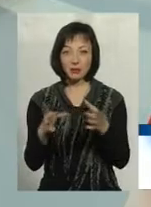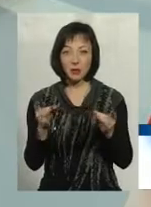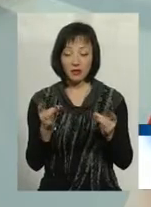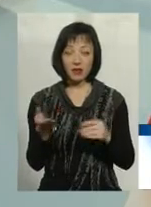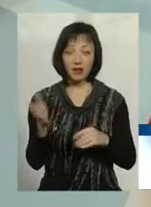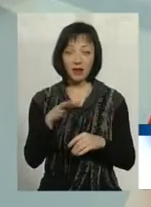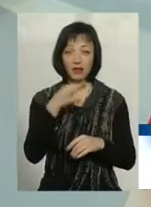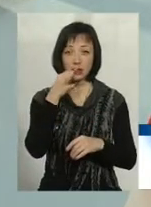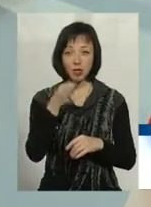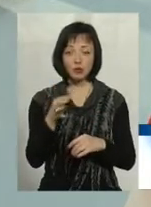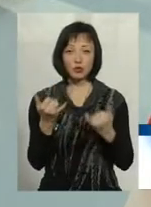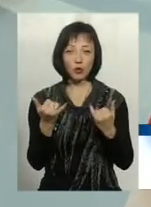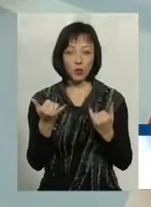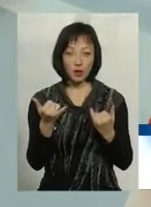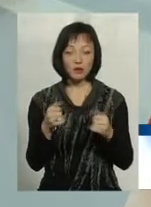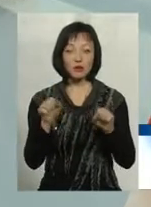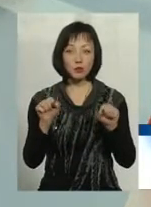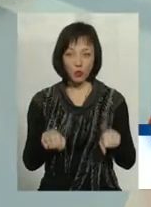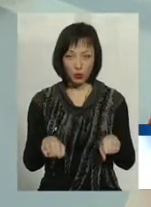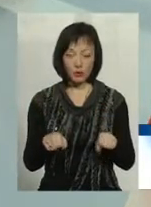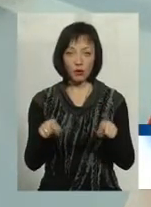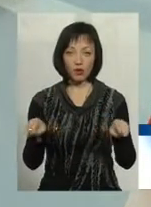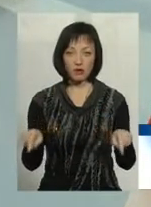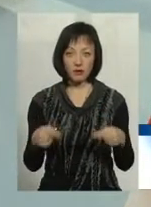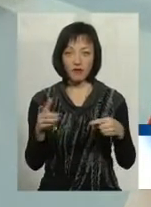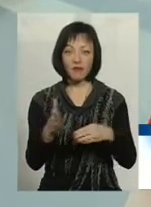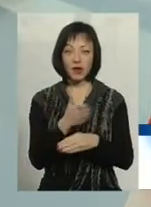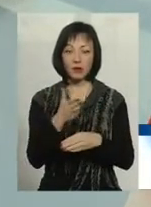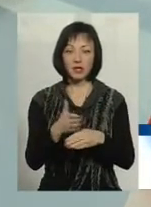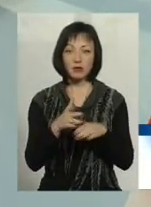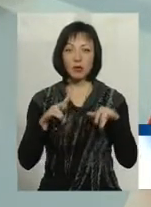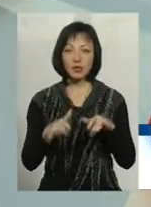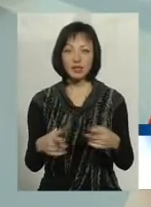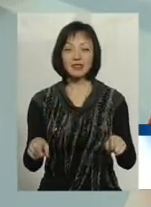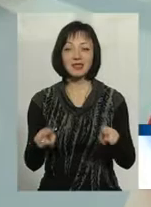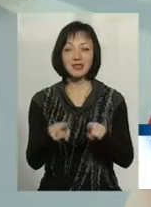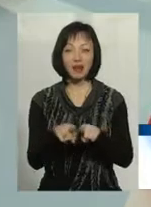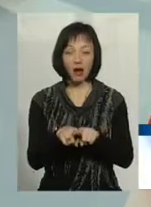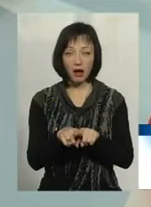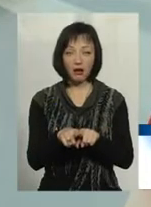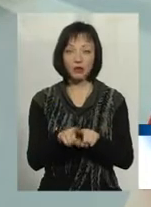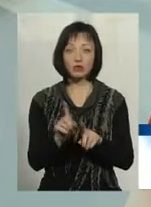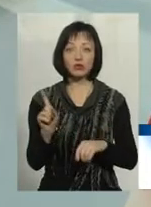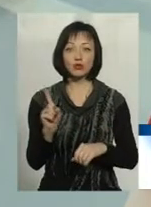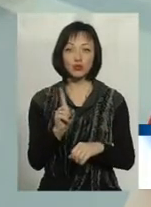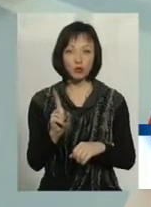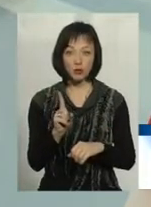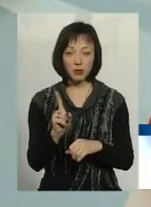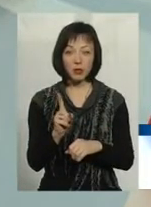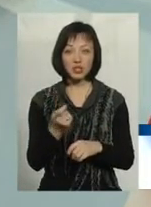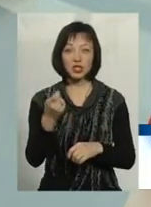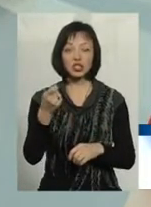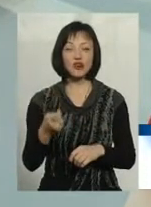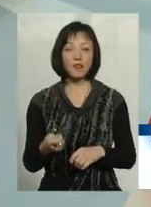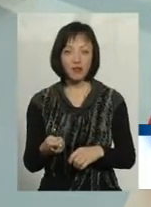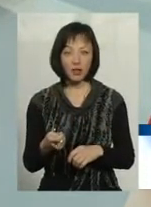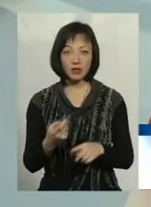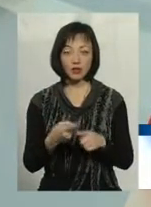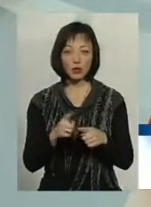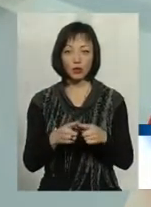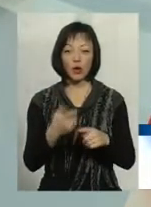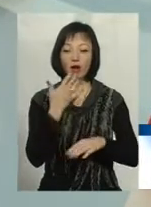тому що, по суті, велика кількість товару йде в нас по імпорту, і за рахунок того, що долар і євро піднялися 3 рази, ви вартість називаєте